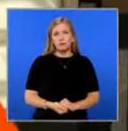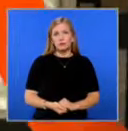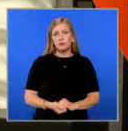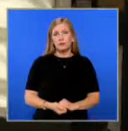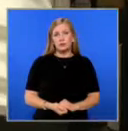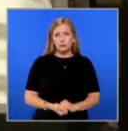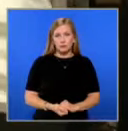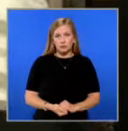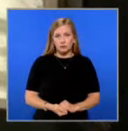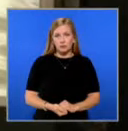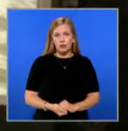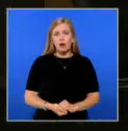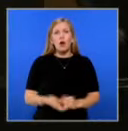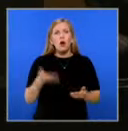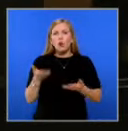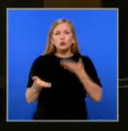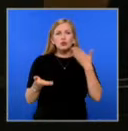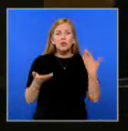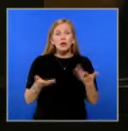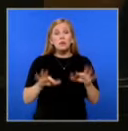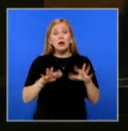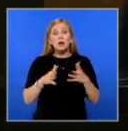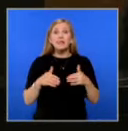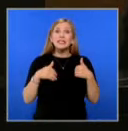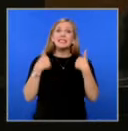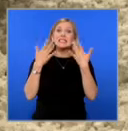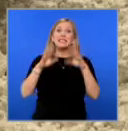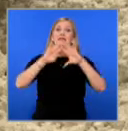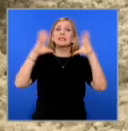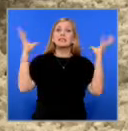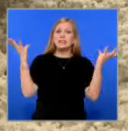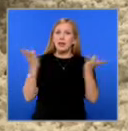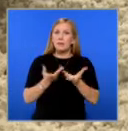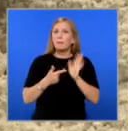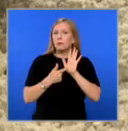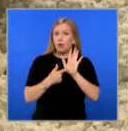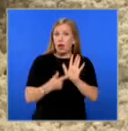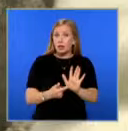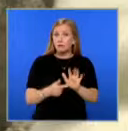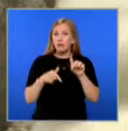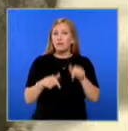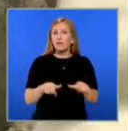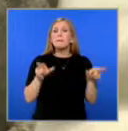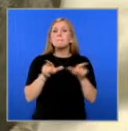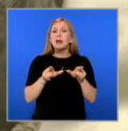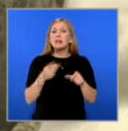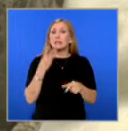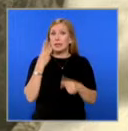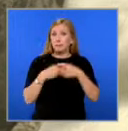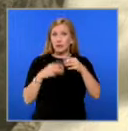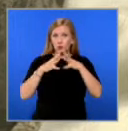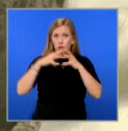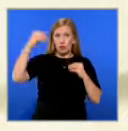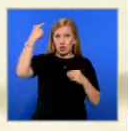вечер останки от предполагаеми извънземни бяха показани в мексико те са с три пръста на ръцете и удължени